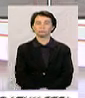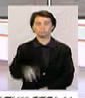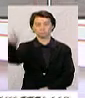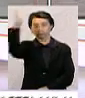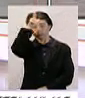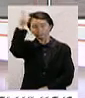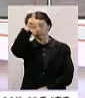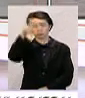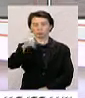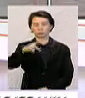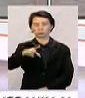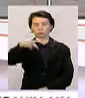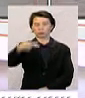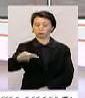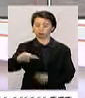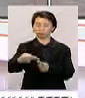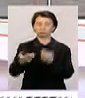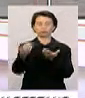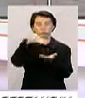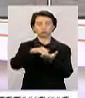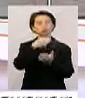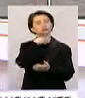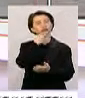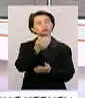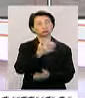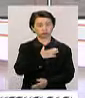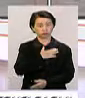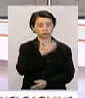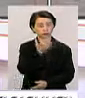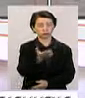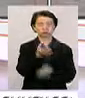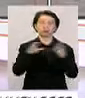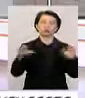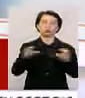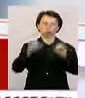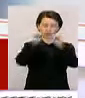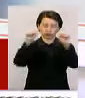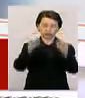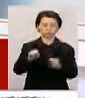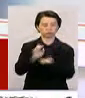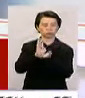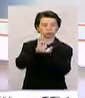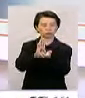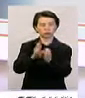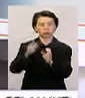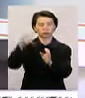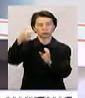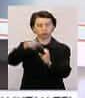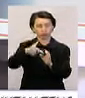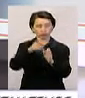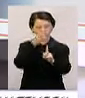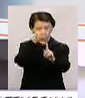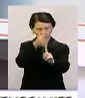Baik, Kerajaan Pakatan Harapan PH sekali lagi menyuarakan komitmen untuk melaksanakan sistem subsidi petroleum secara